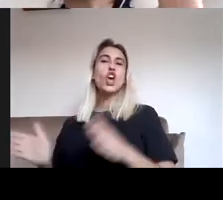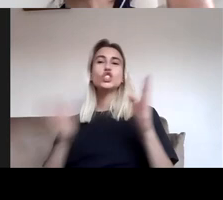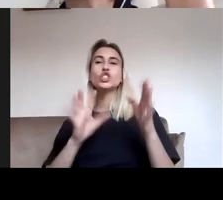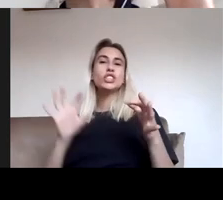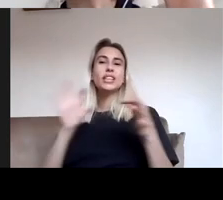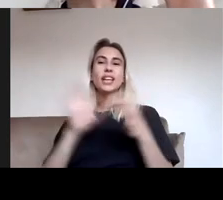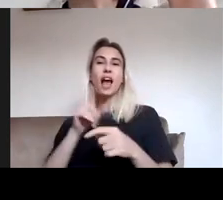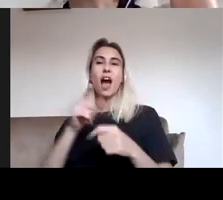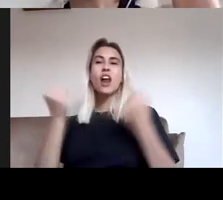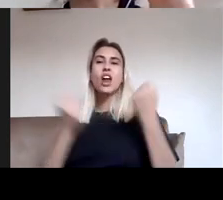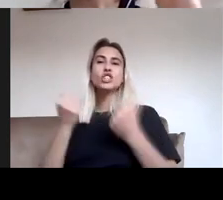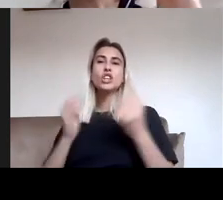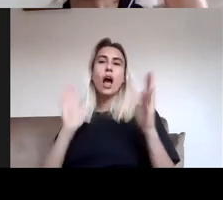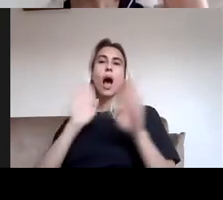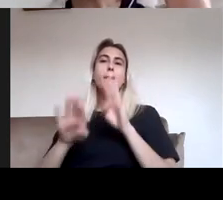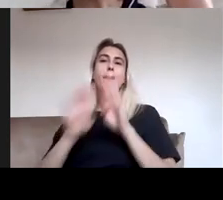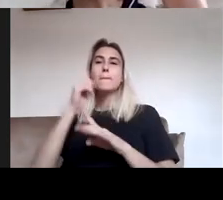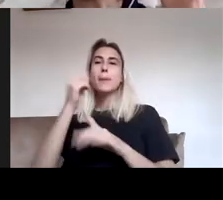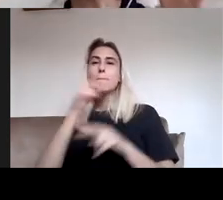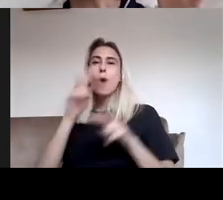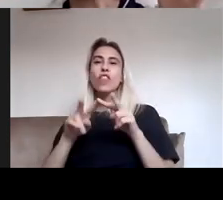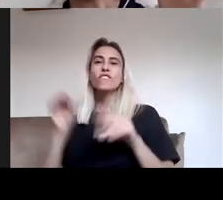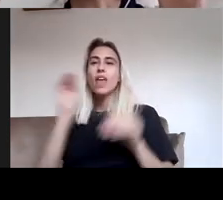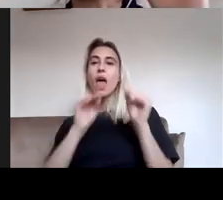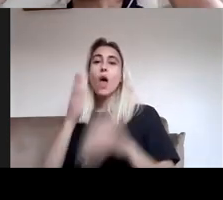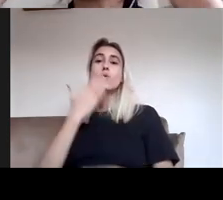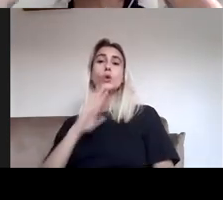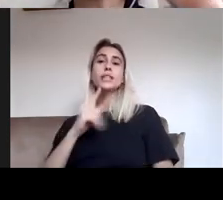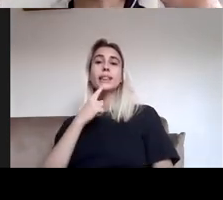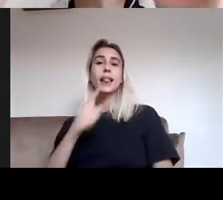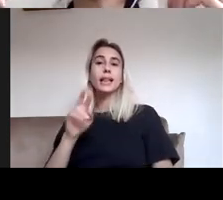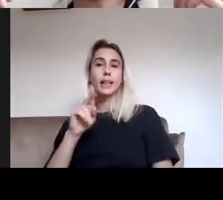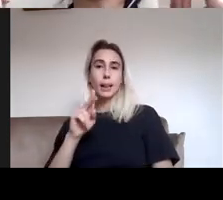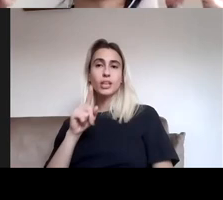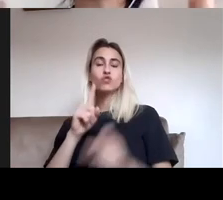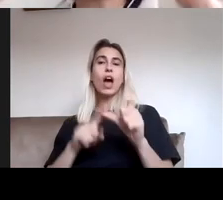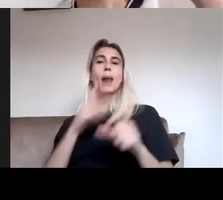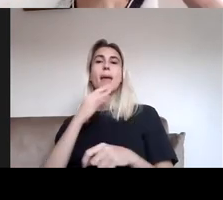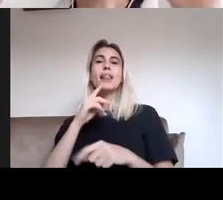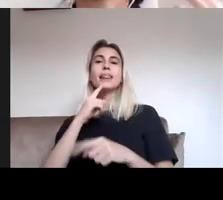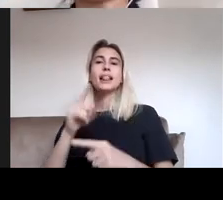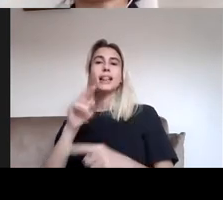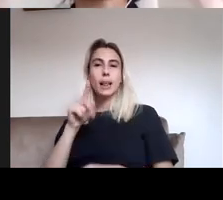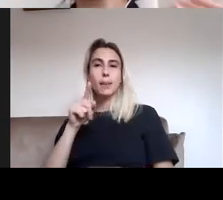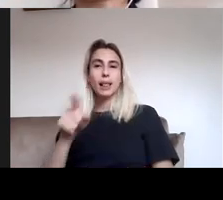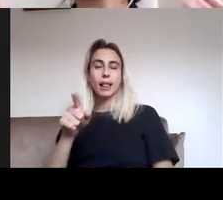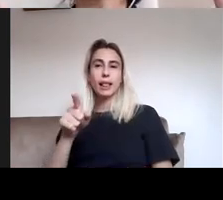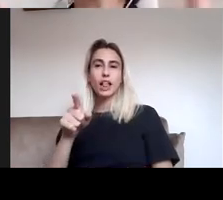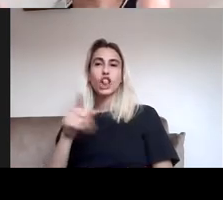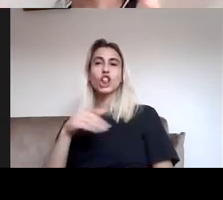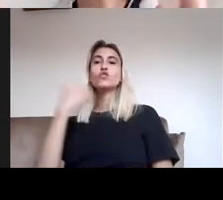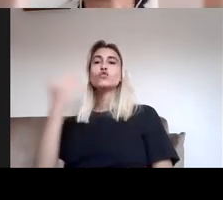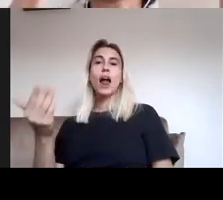aracın kapısıyla ilgili bir modifiye durum yoksa dediğiniz gibi yani Çağrı Bey'in de dediği gibi şey gerekiyor.